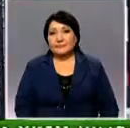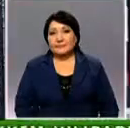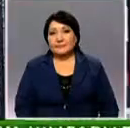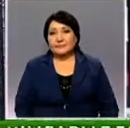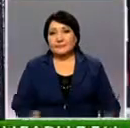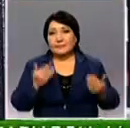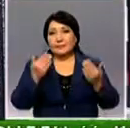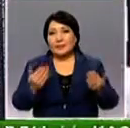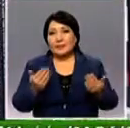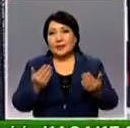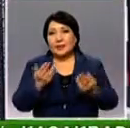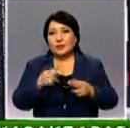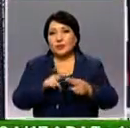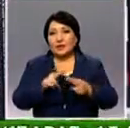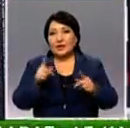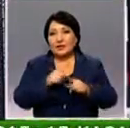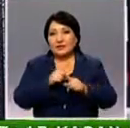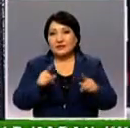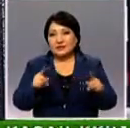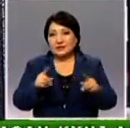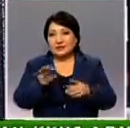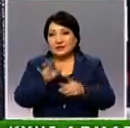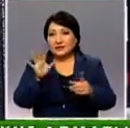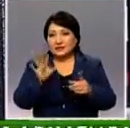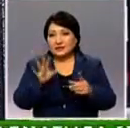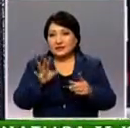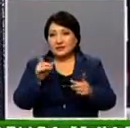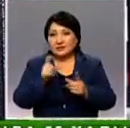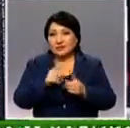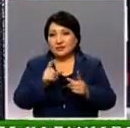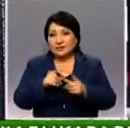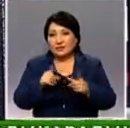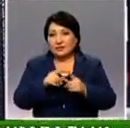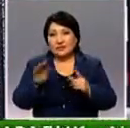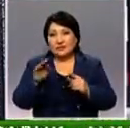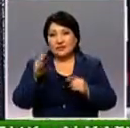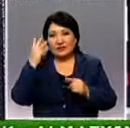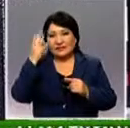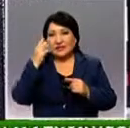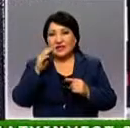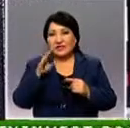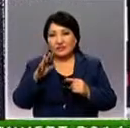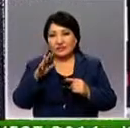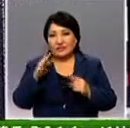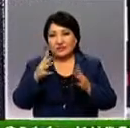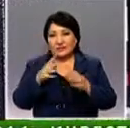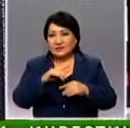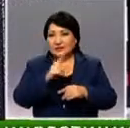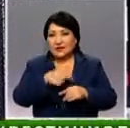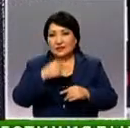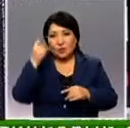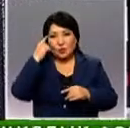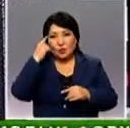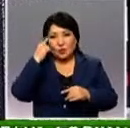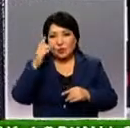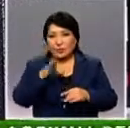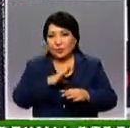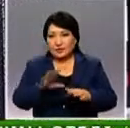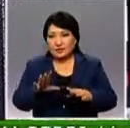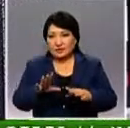Бұл әннің мақсаты, енді сөзі ондай қатты бір философиялық бір қатты ойға кіргізбесе де, дегенмен де